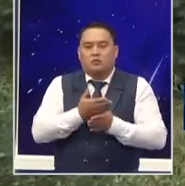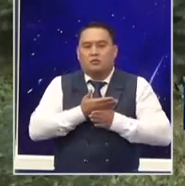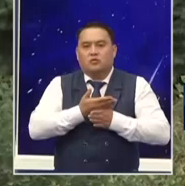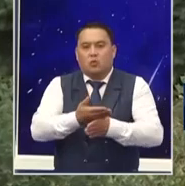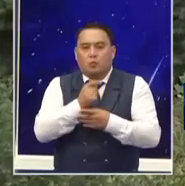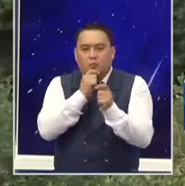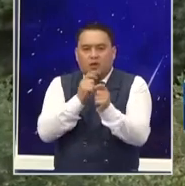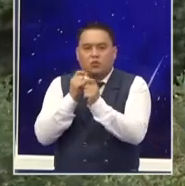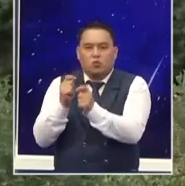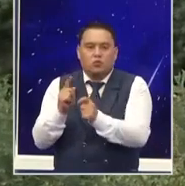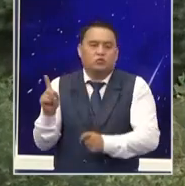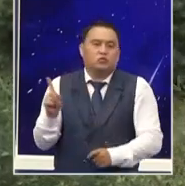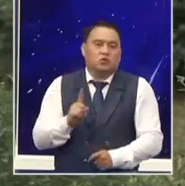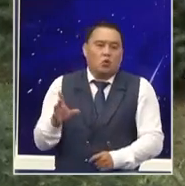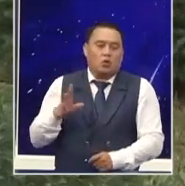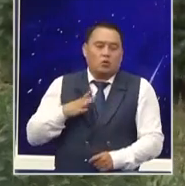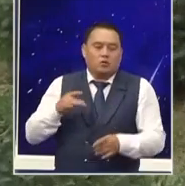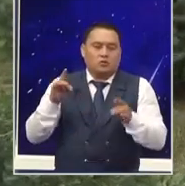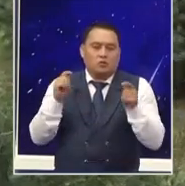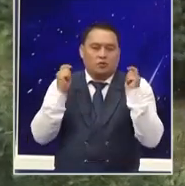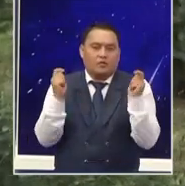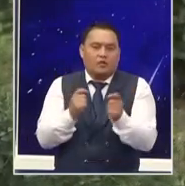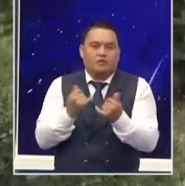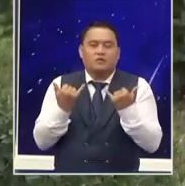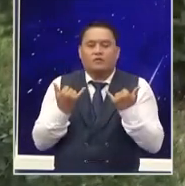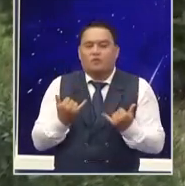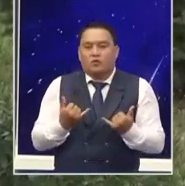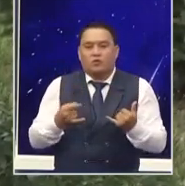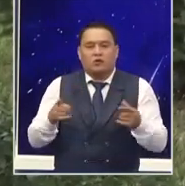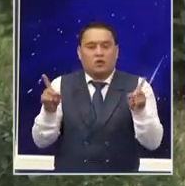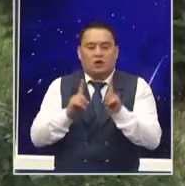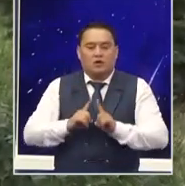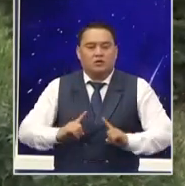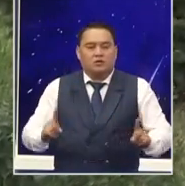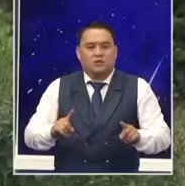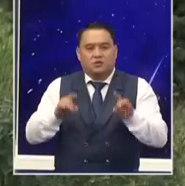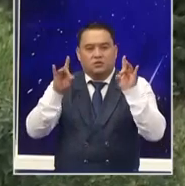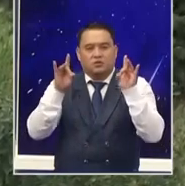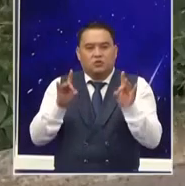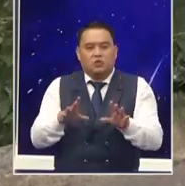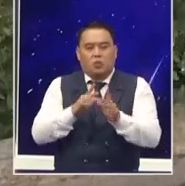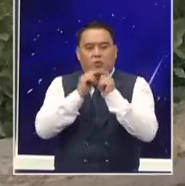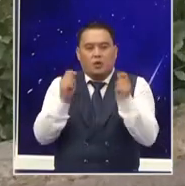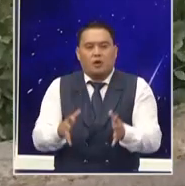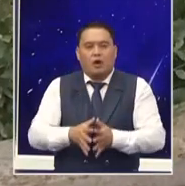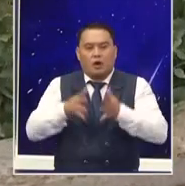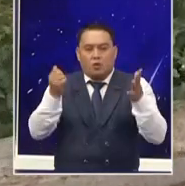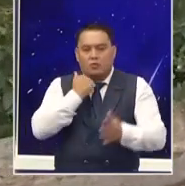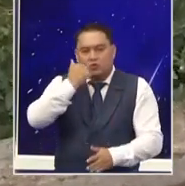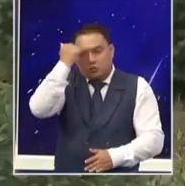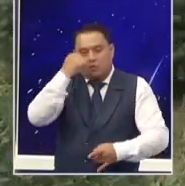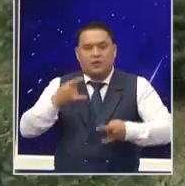обеспечивают продуктами. Но такого сюрприза, который мне устроил фонд «Харикет», честно, я не ожидала. Огромное спасибо и фонду,